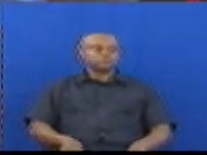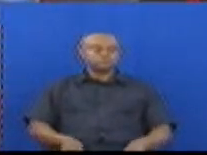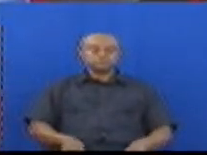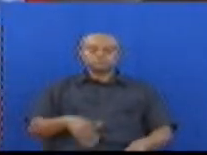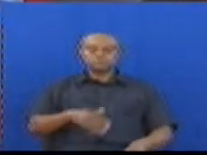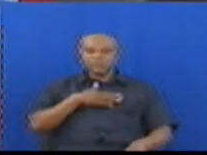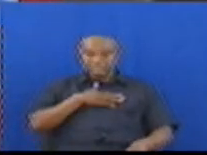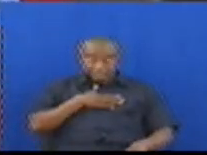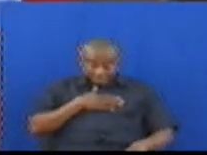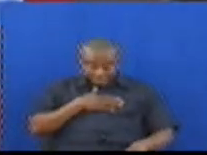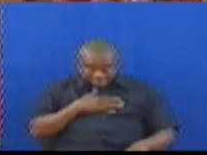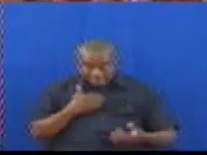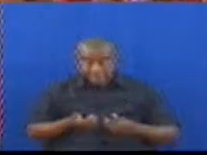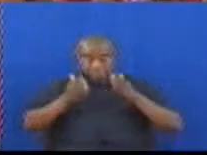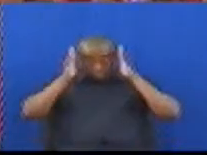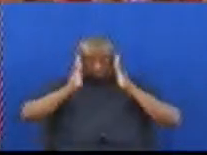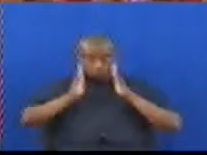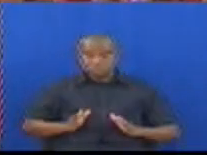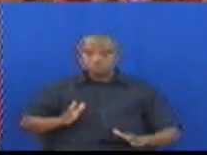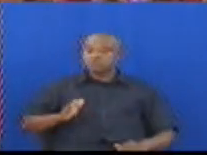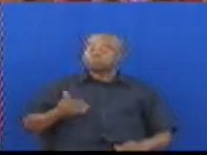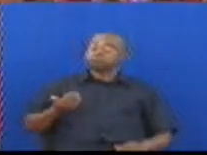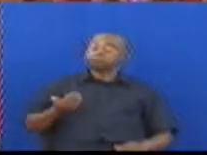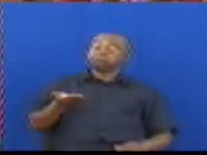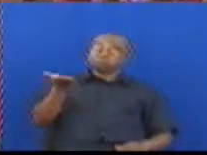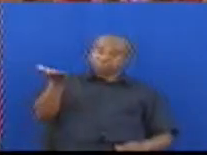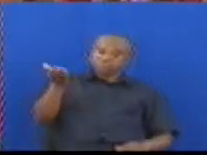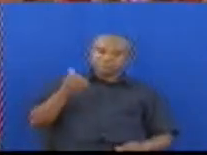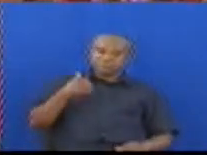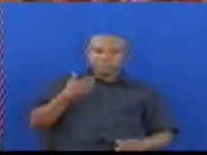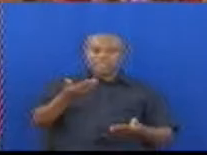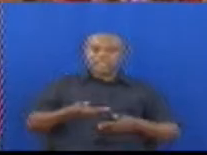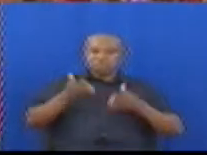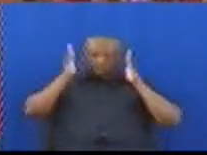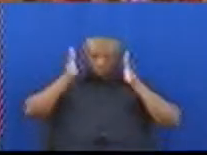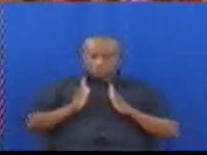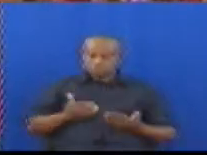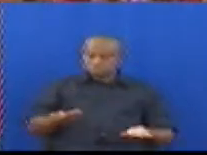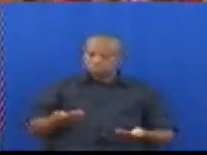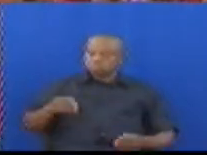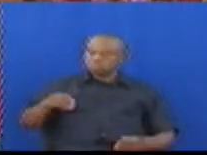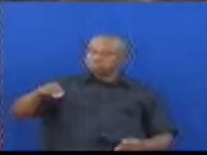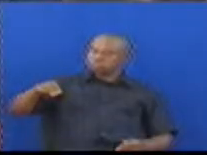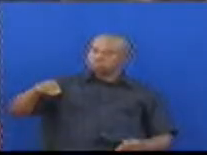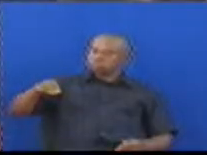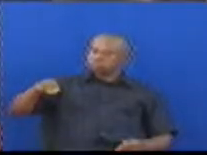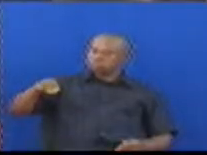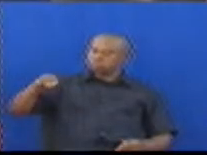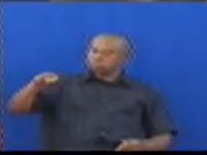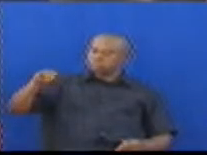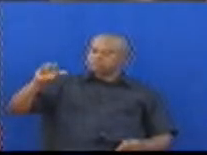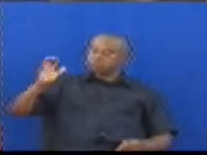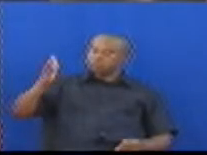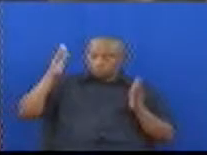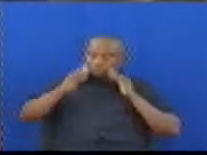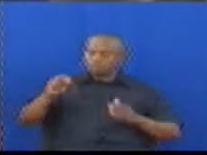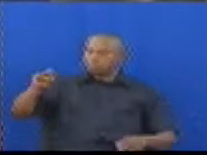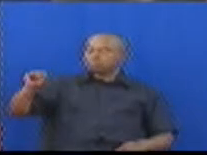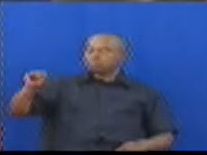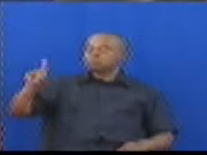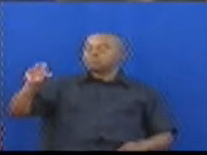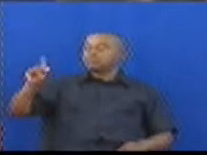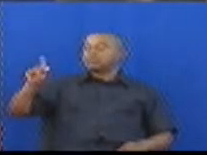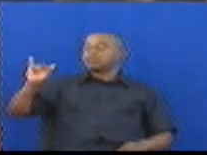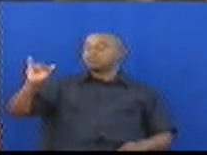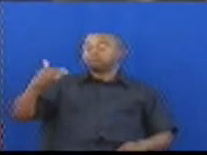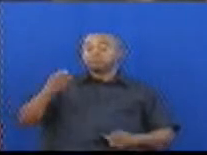Asante sana Mheshimiwa Ali Sale. Nilikuwa nimeshamtaja Mheshimiwa Mashimba Mashauri Ndaki ambaye atachangia kwa dakika